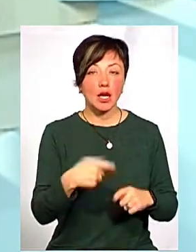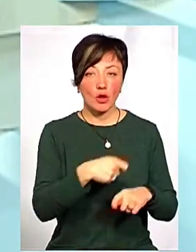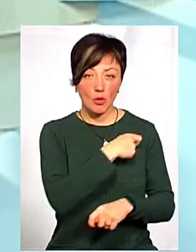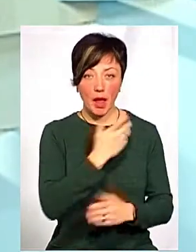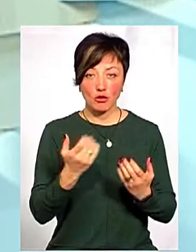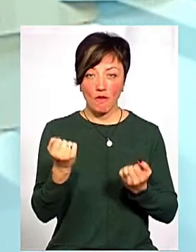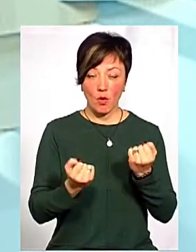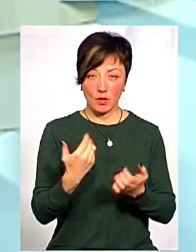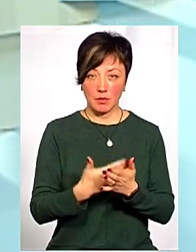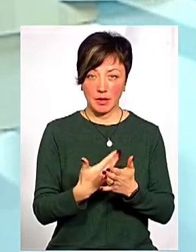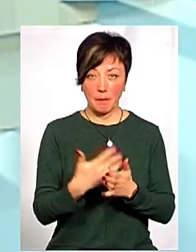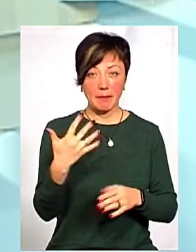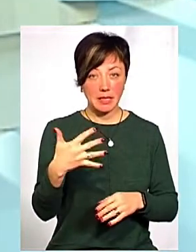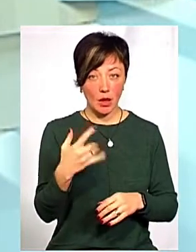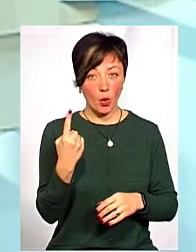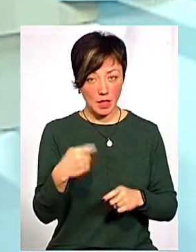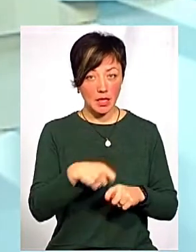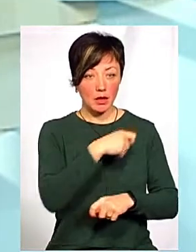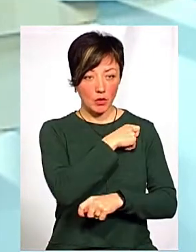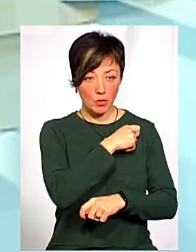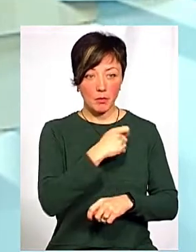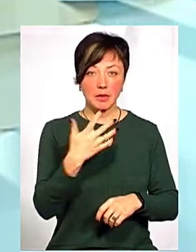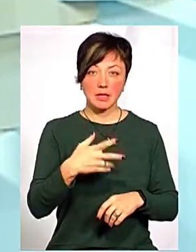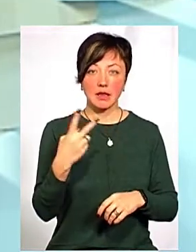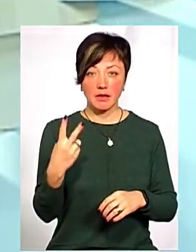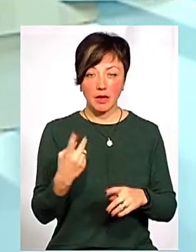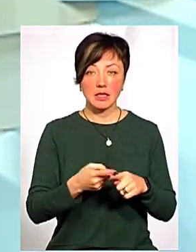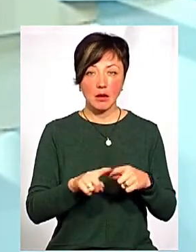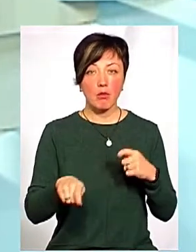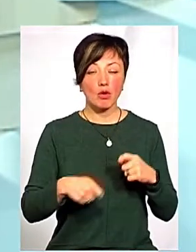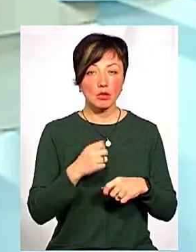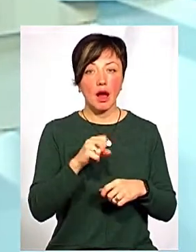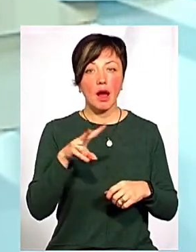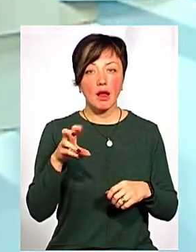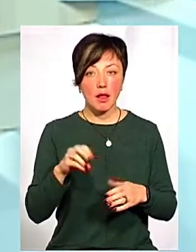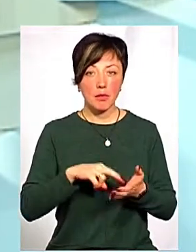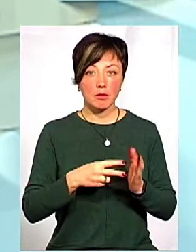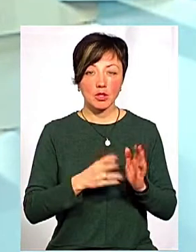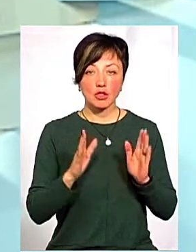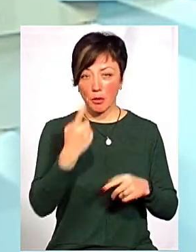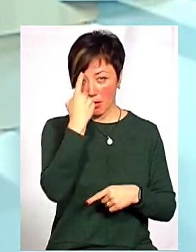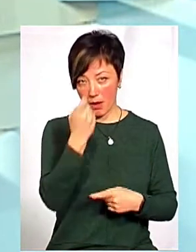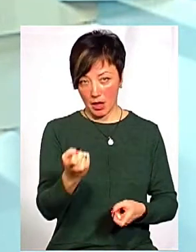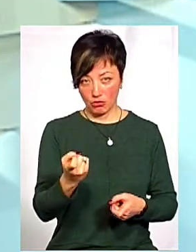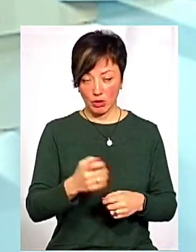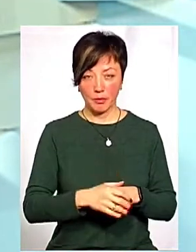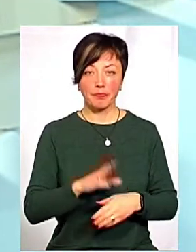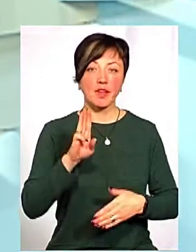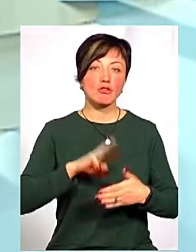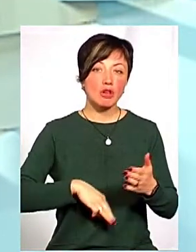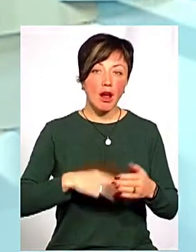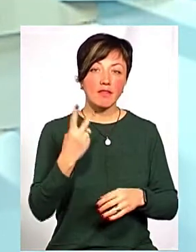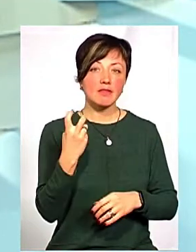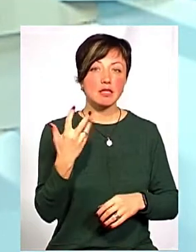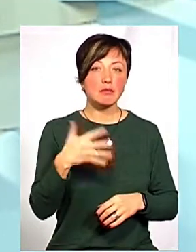Тому що, якщо водій їде, наприклад, до прикладу 51 кілометр на годину, 52 – це також порушення, але за яке передбачається лише попередження. Штраф у